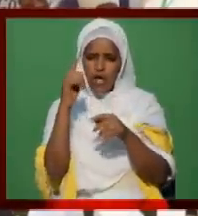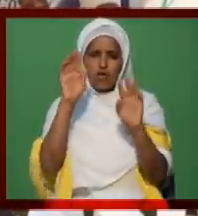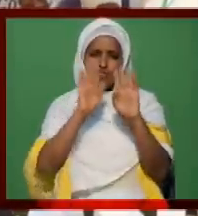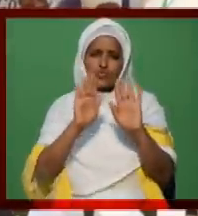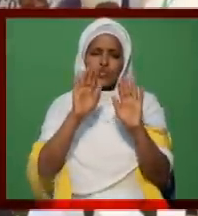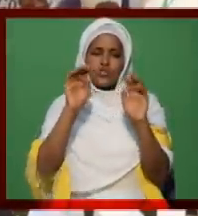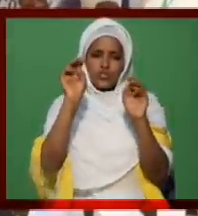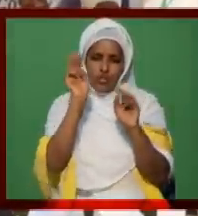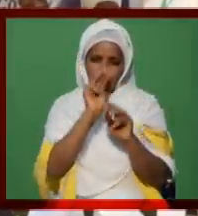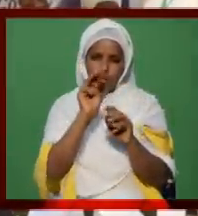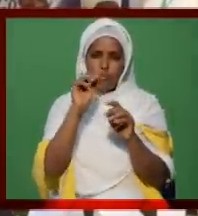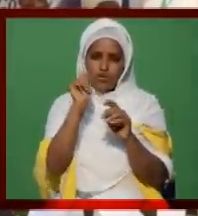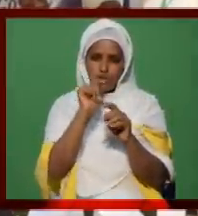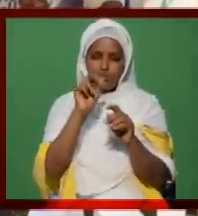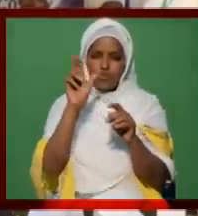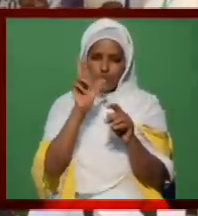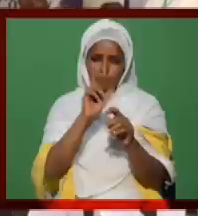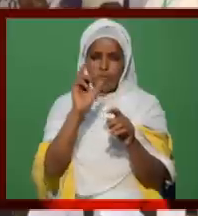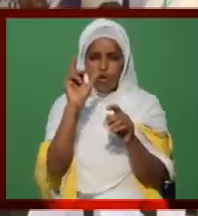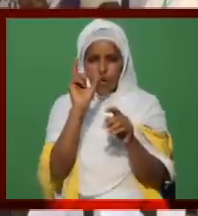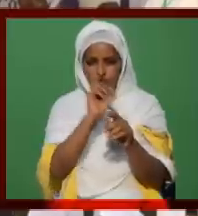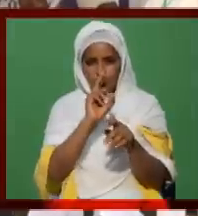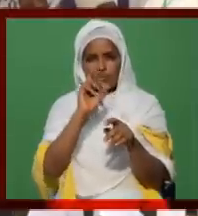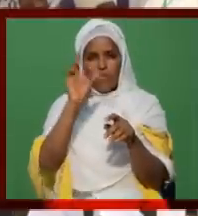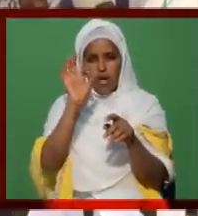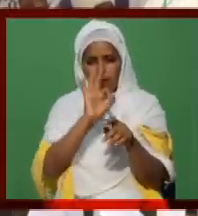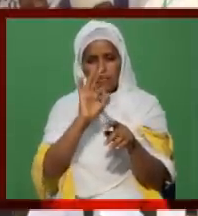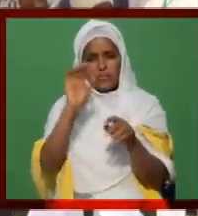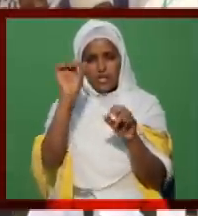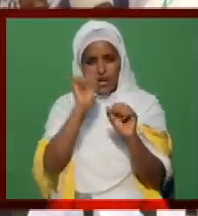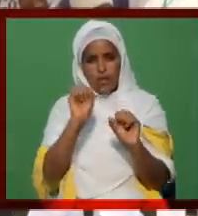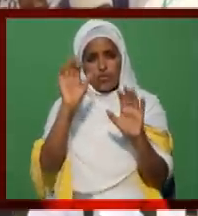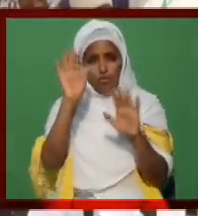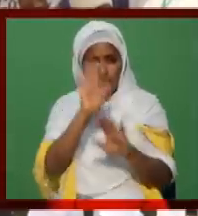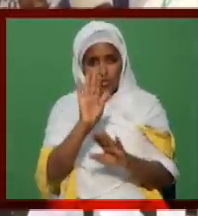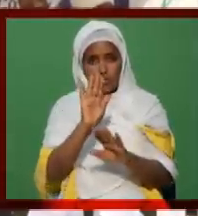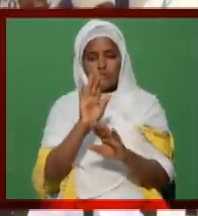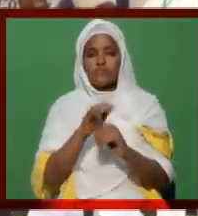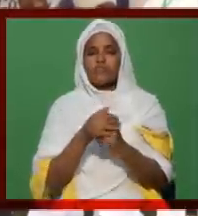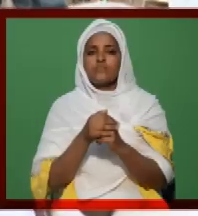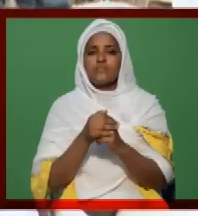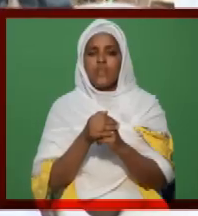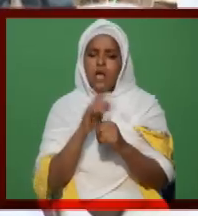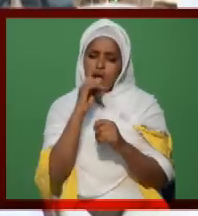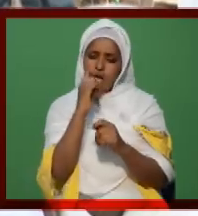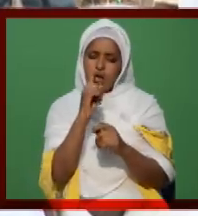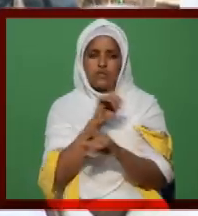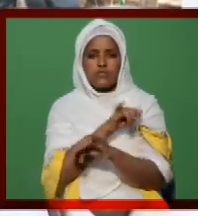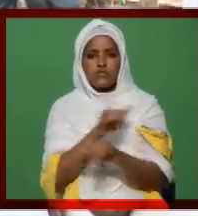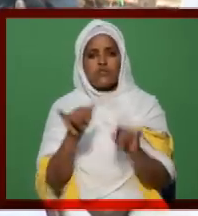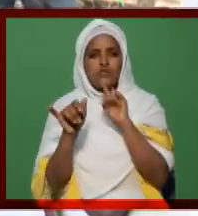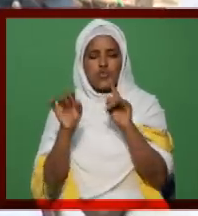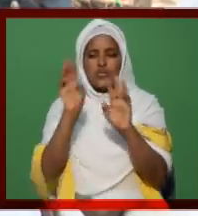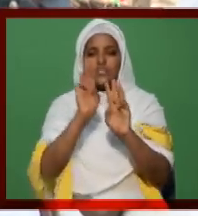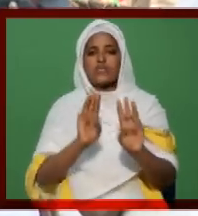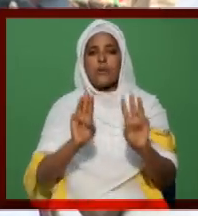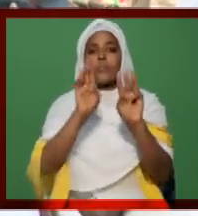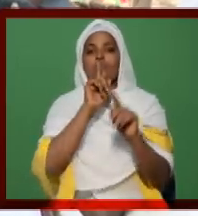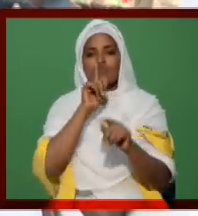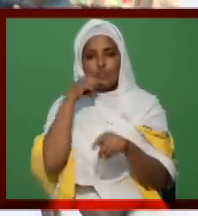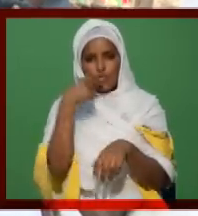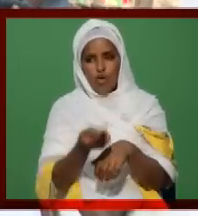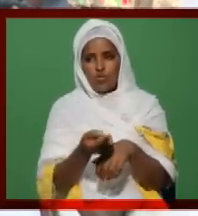ሰኞም ማክሰኞም ሮብም ሐሙስም አረብም ቅዳሜም እሁድም አንድ ነው። የሰንበት ነው